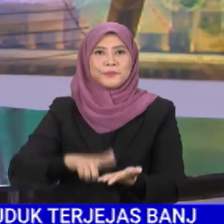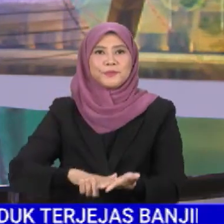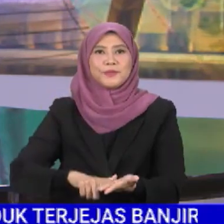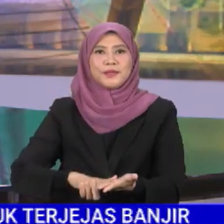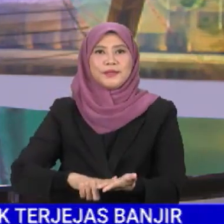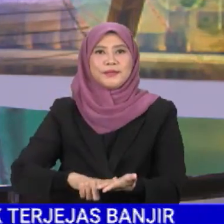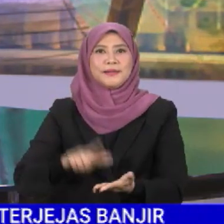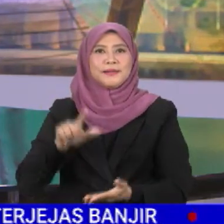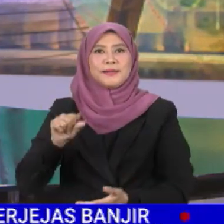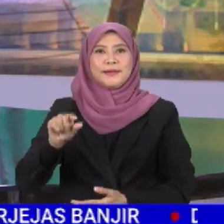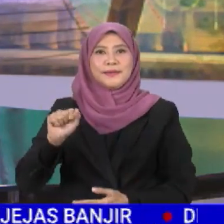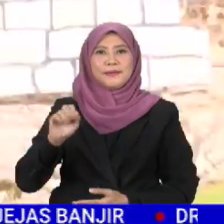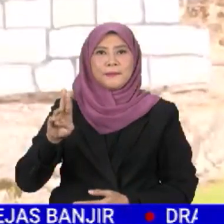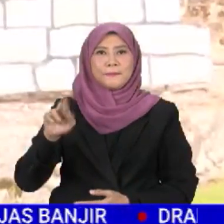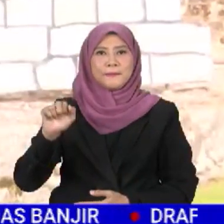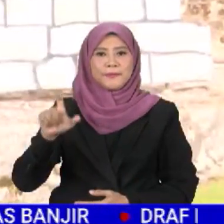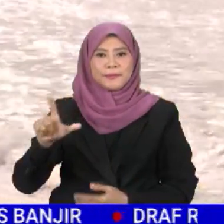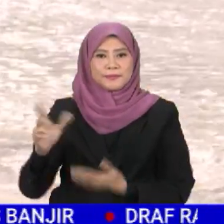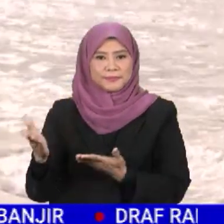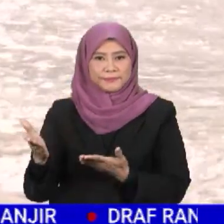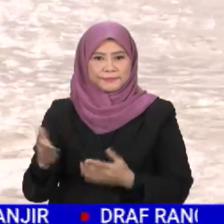Phil Gabriel.